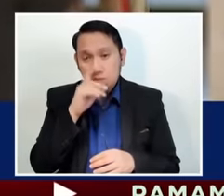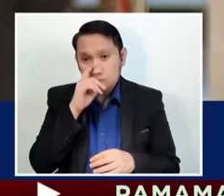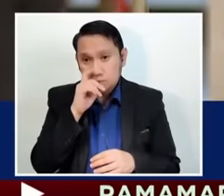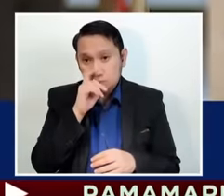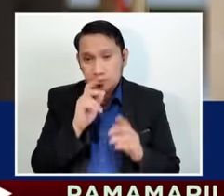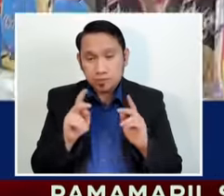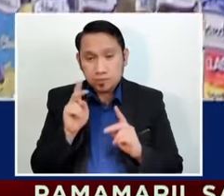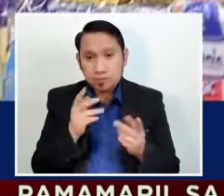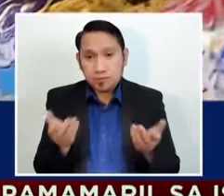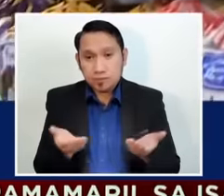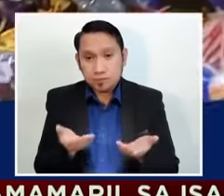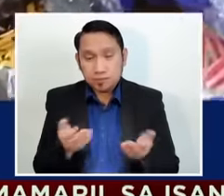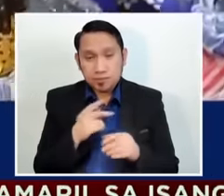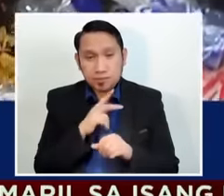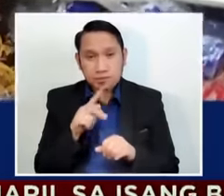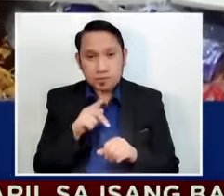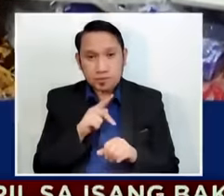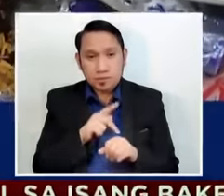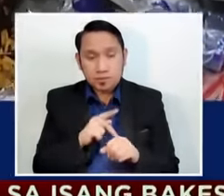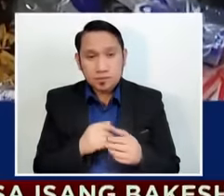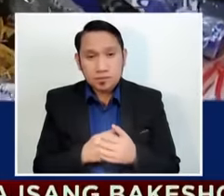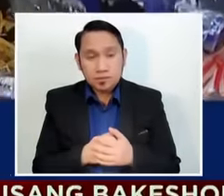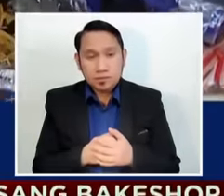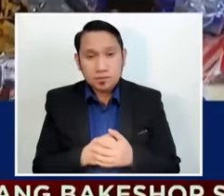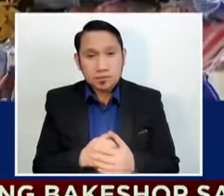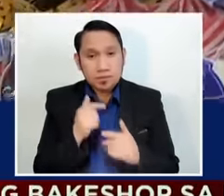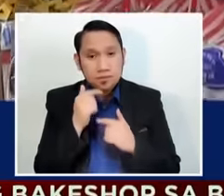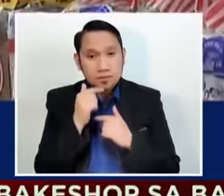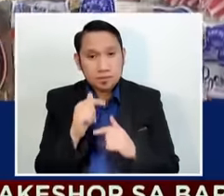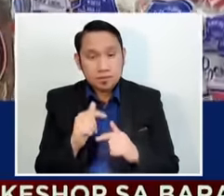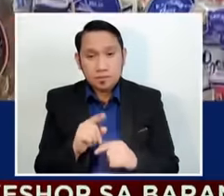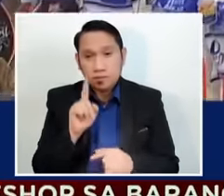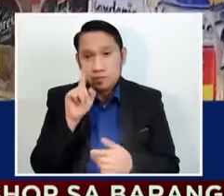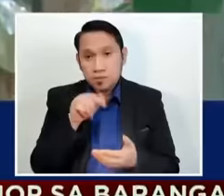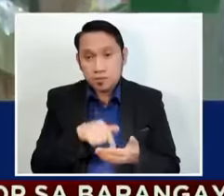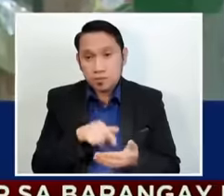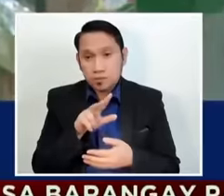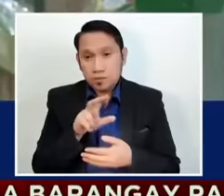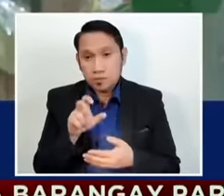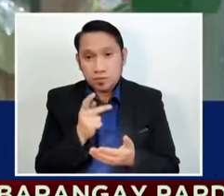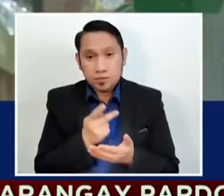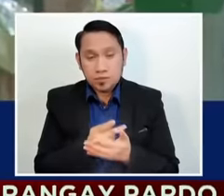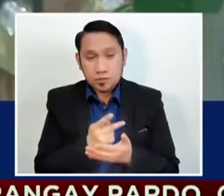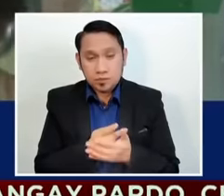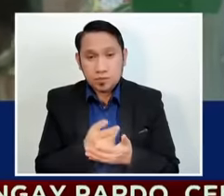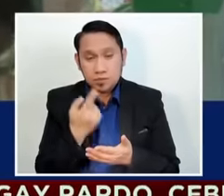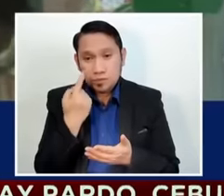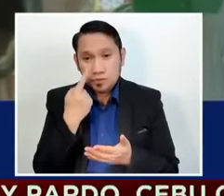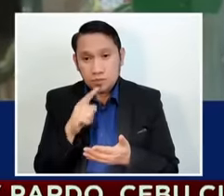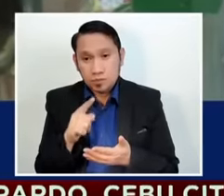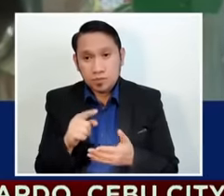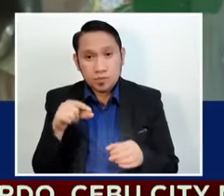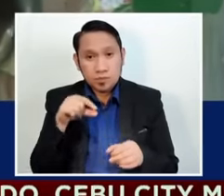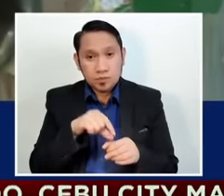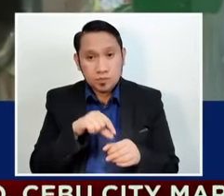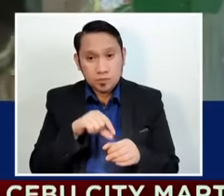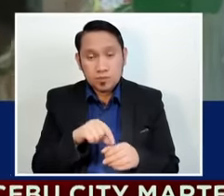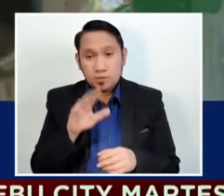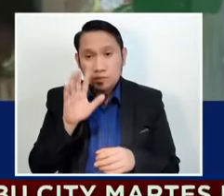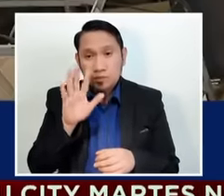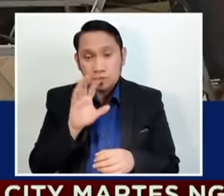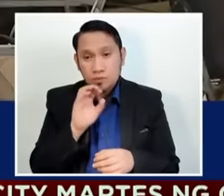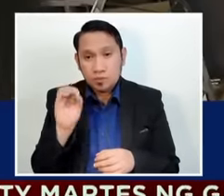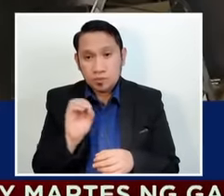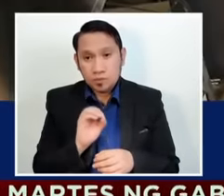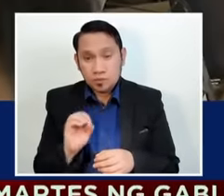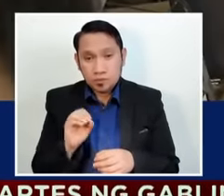sa Pilipinas. Ang limit halimbawang 1,300 pesos sa lingguhang grocery na may 5%